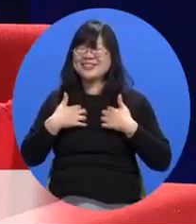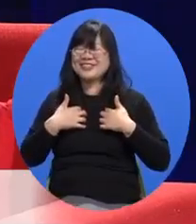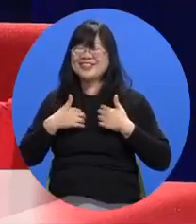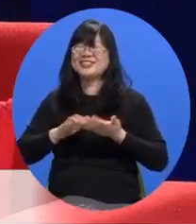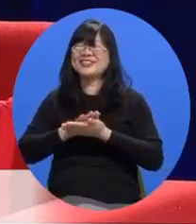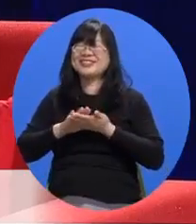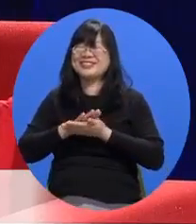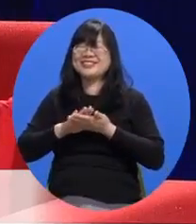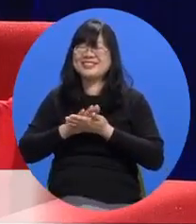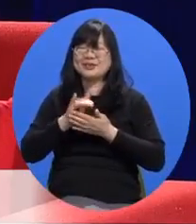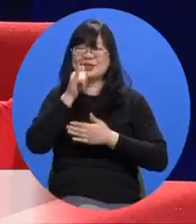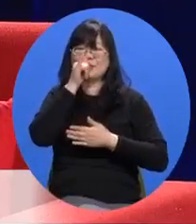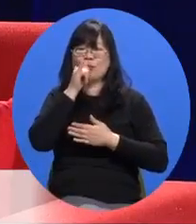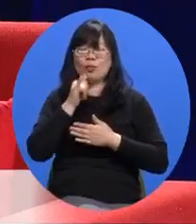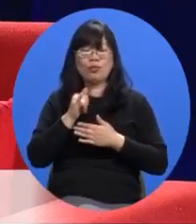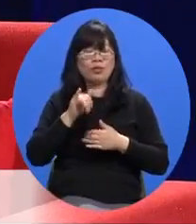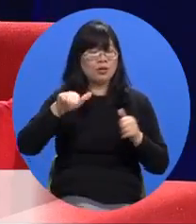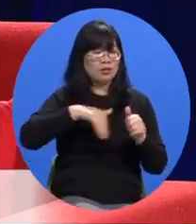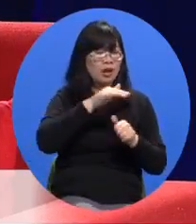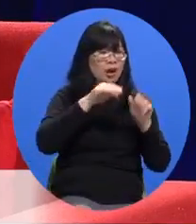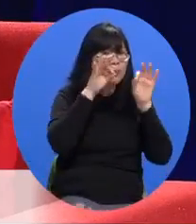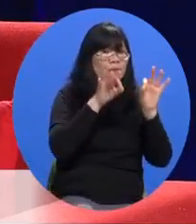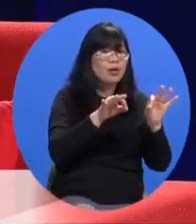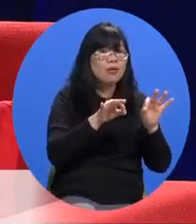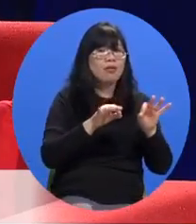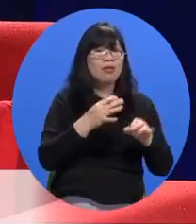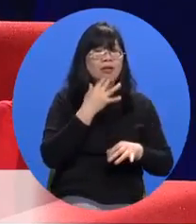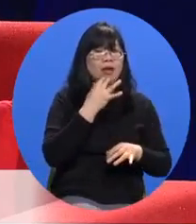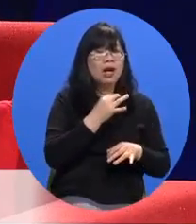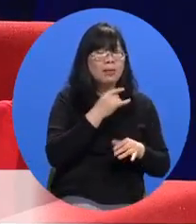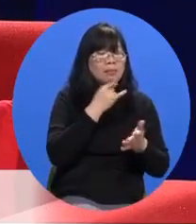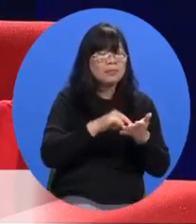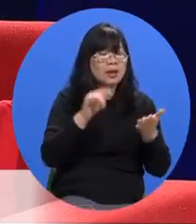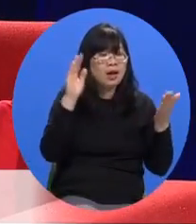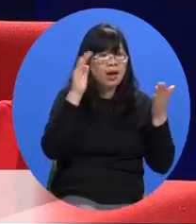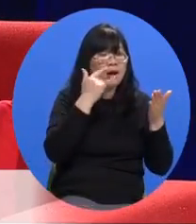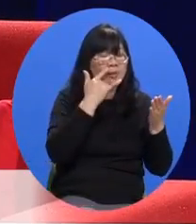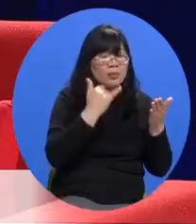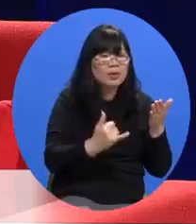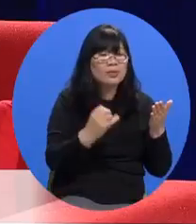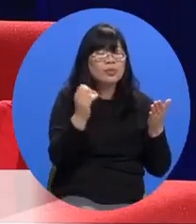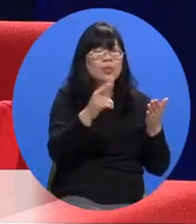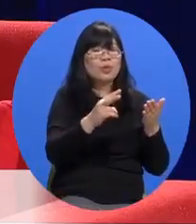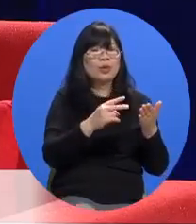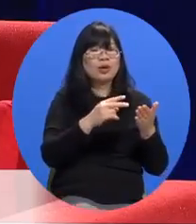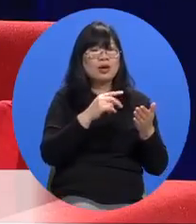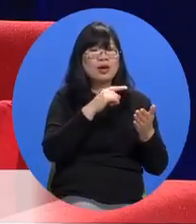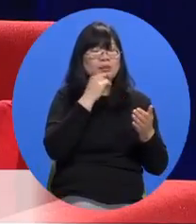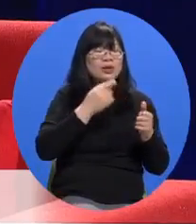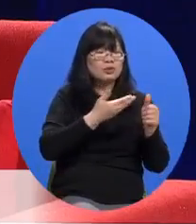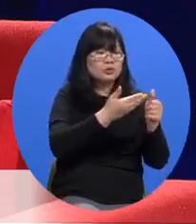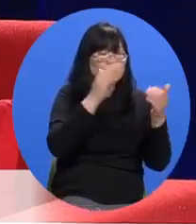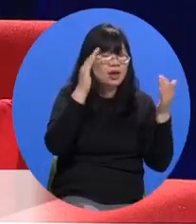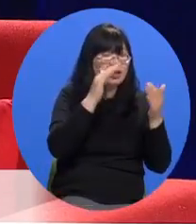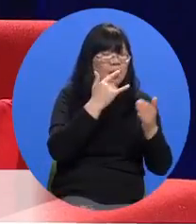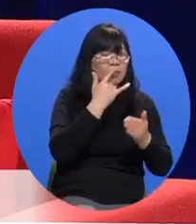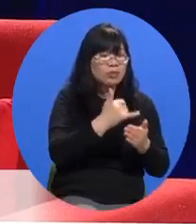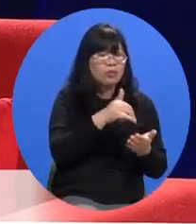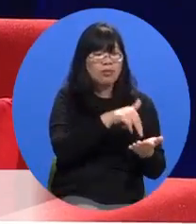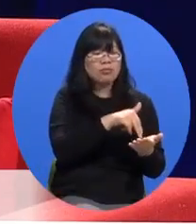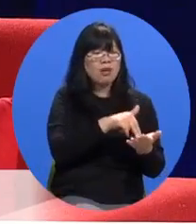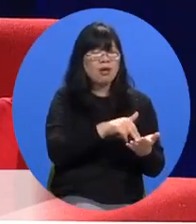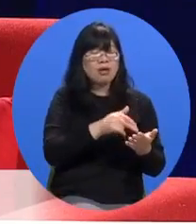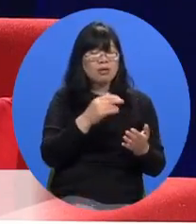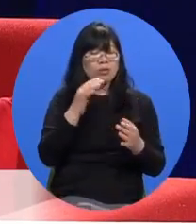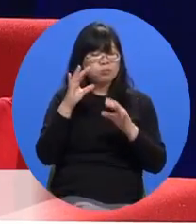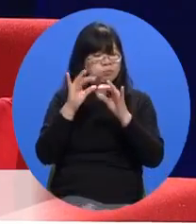이제 이러한 어떤 상황들 속에서 당연히 피해 학부모님들, 가해 학부모님들이 수긍할 수가 없는 거죠. 객관성도